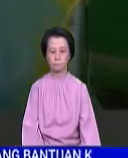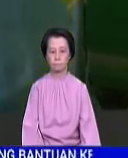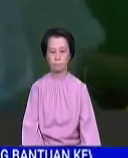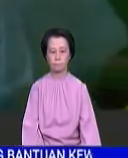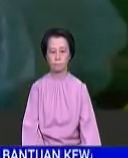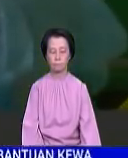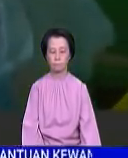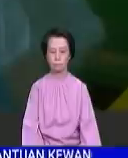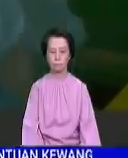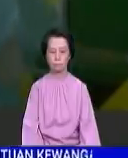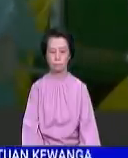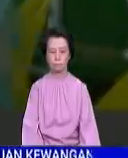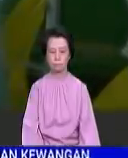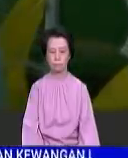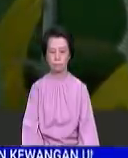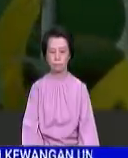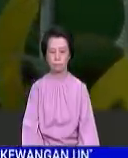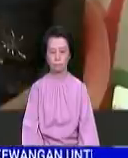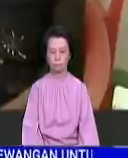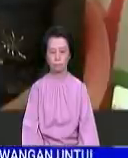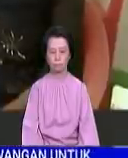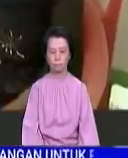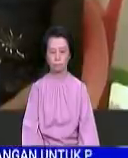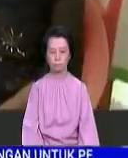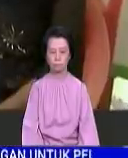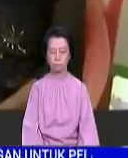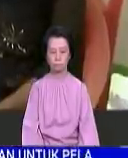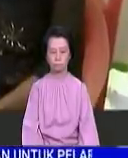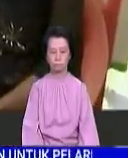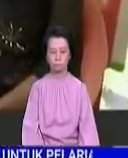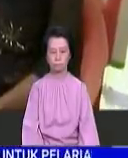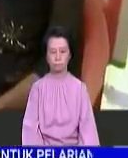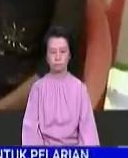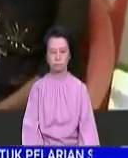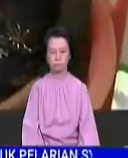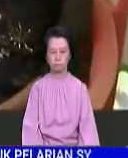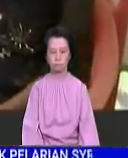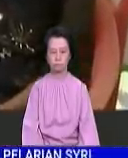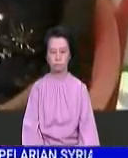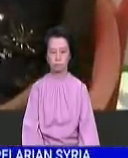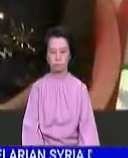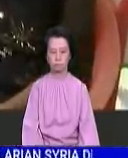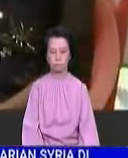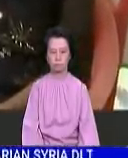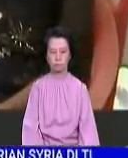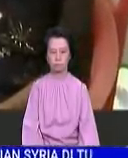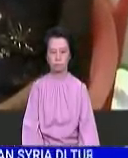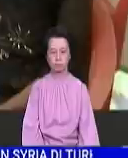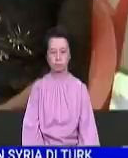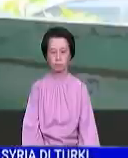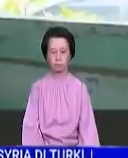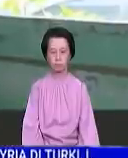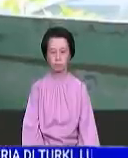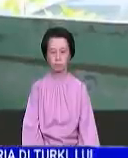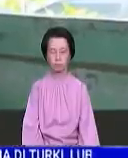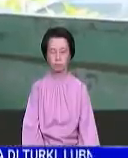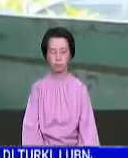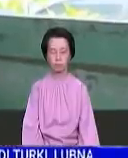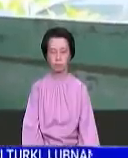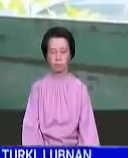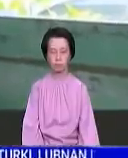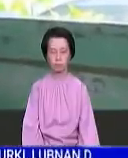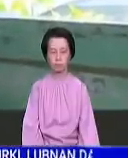kona kiobat, amitu nga panjaga tu, pakat tu reno vaksin tu. Mai tak kaki obat na vaksin. Senturenam itu anu